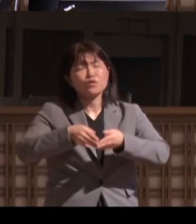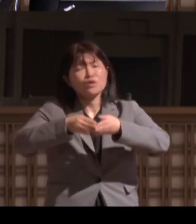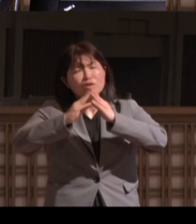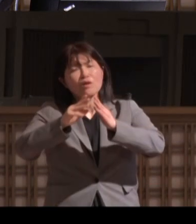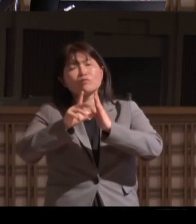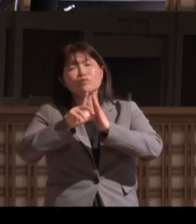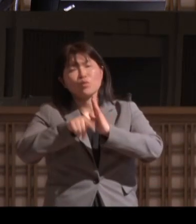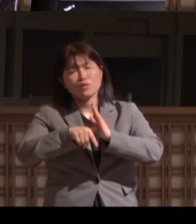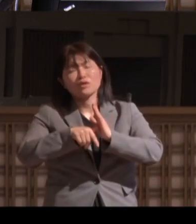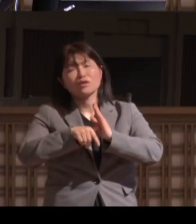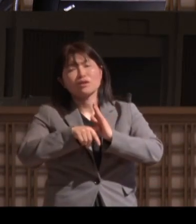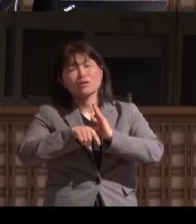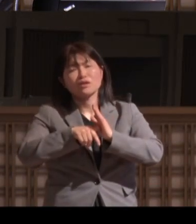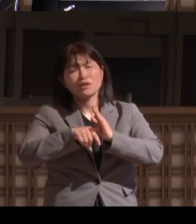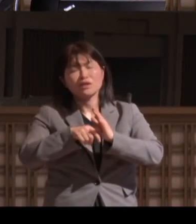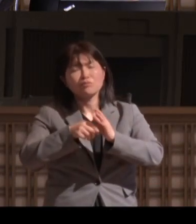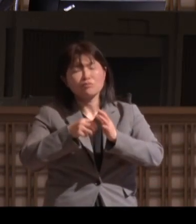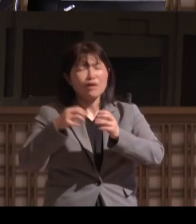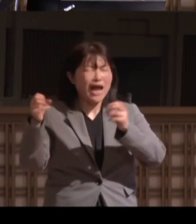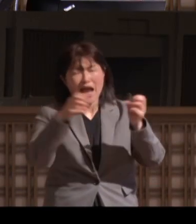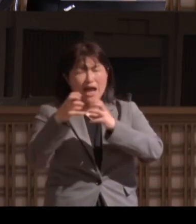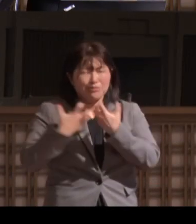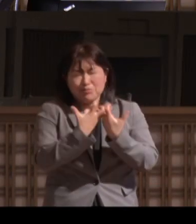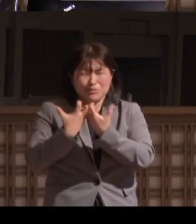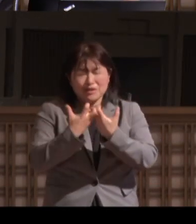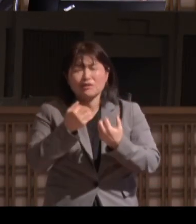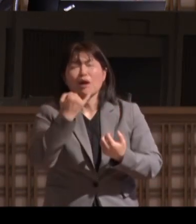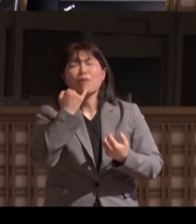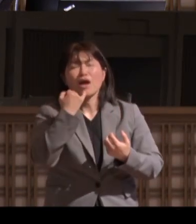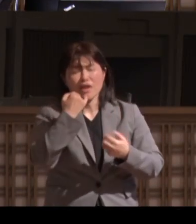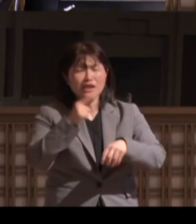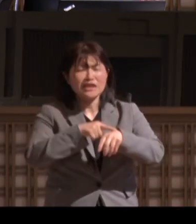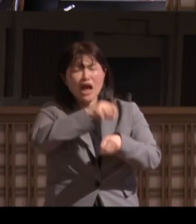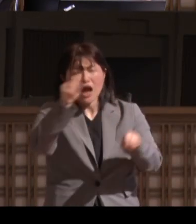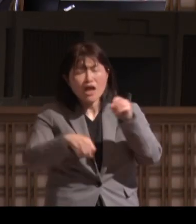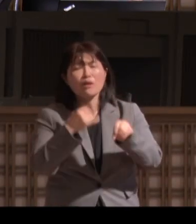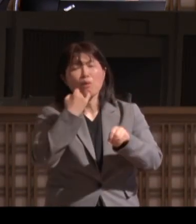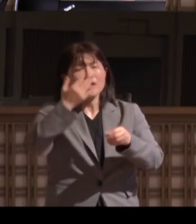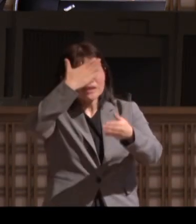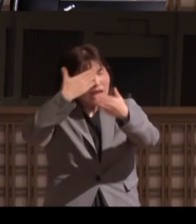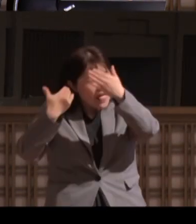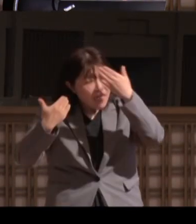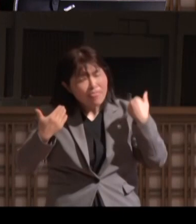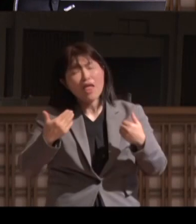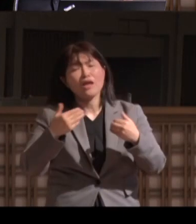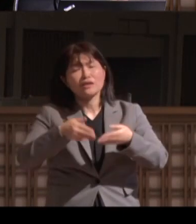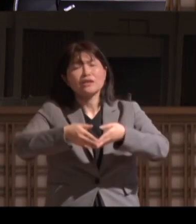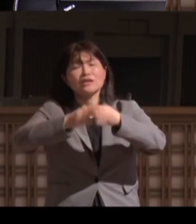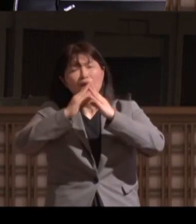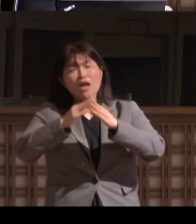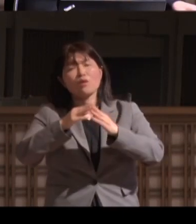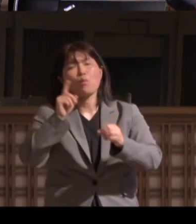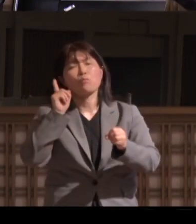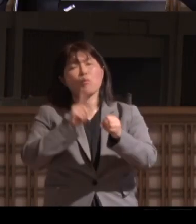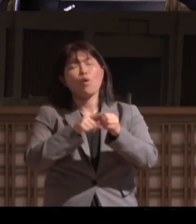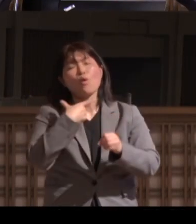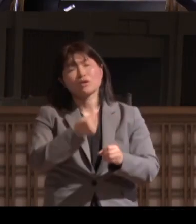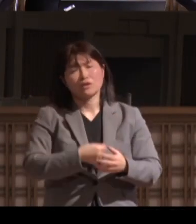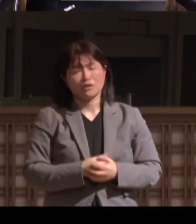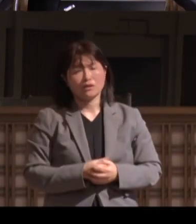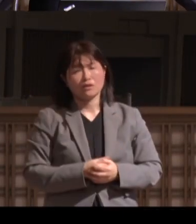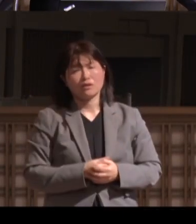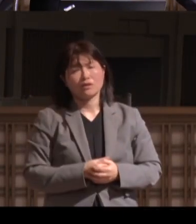時はえ揉めてもいいです時間がかってもいいので丁寧にですねえ立ち上げてえ